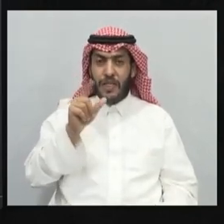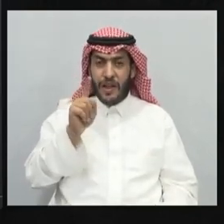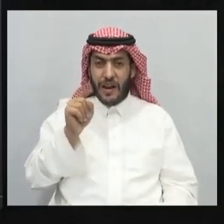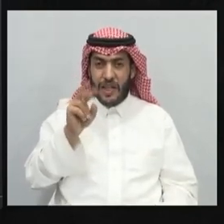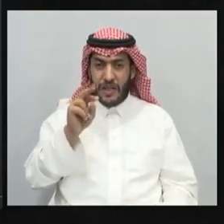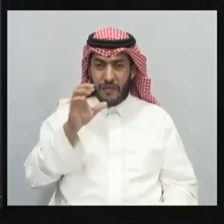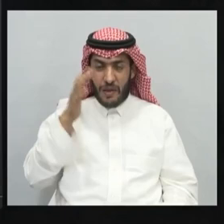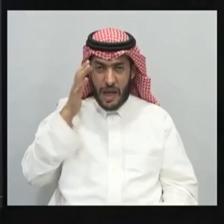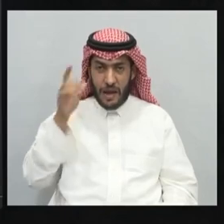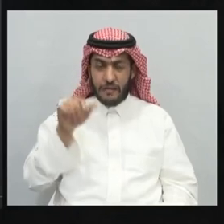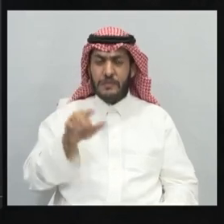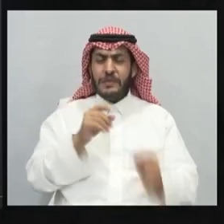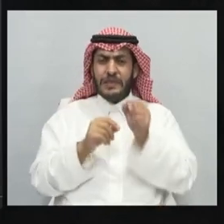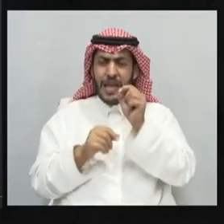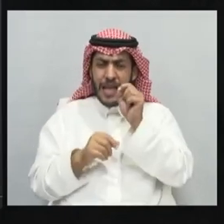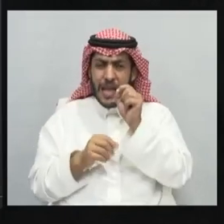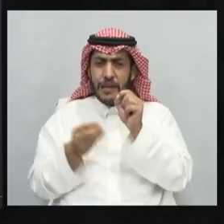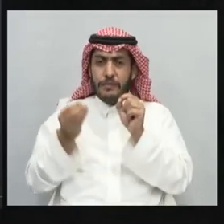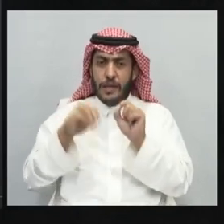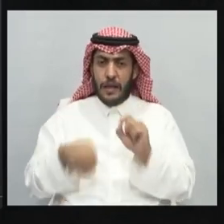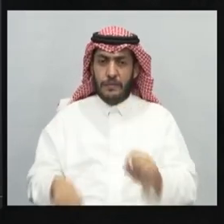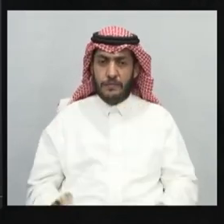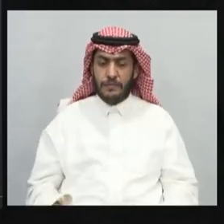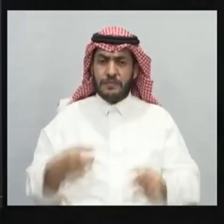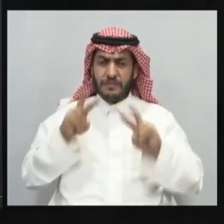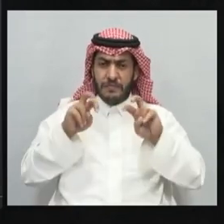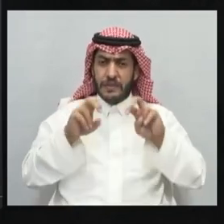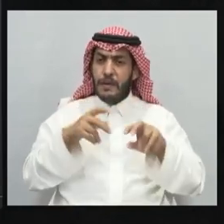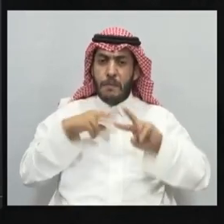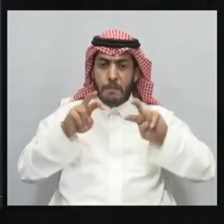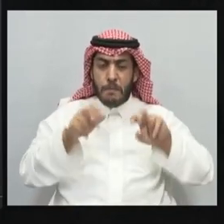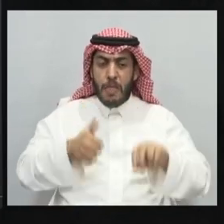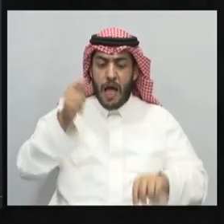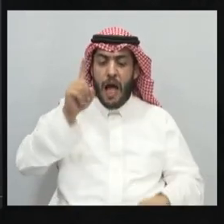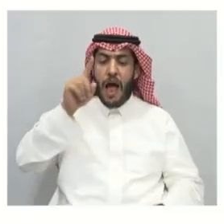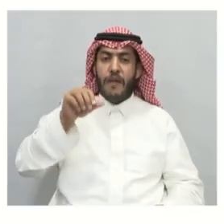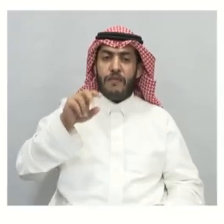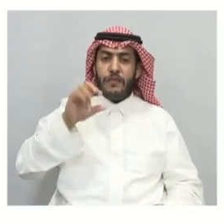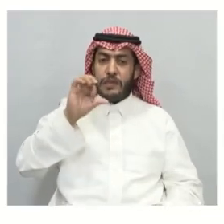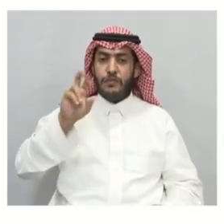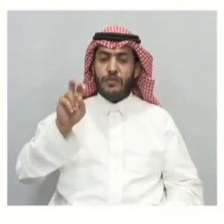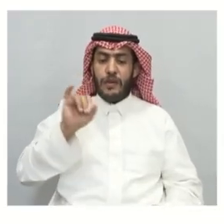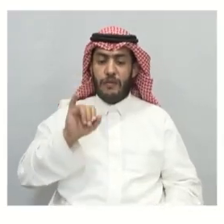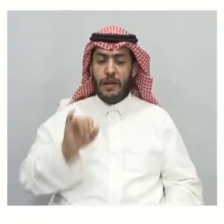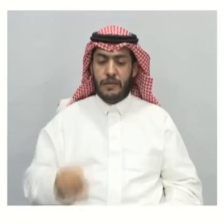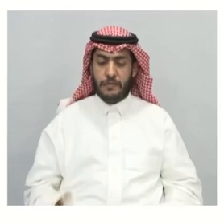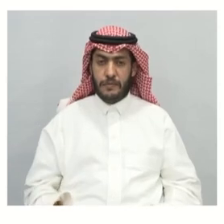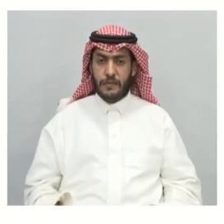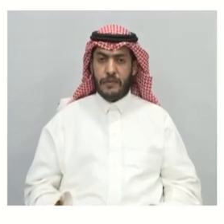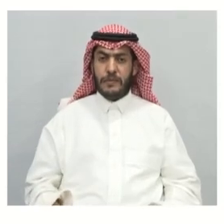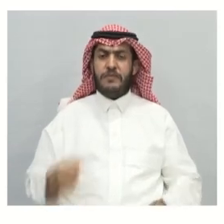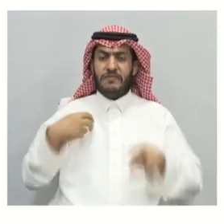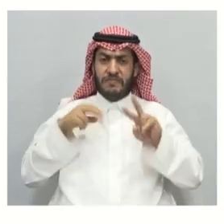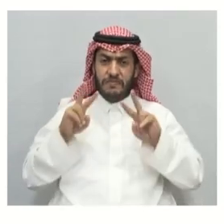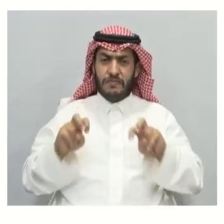انه وجسيم صغير جدا جدا جدا واكتشفه في عام كم 1920 وعرفوا على